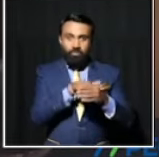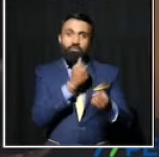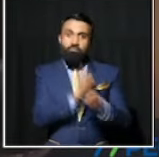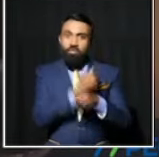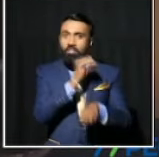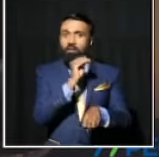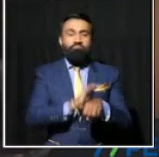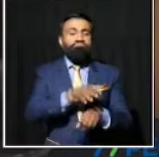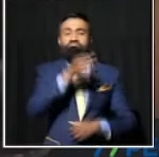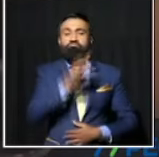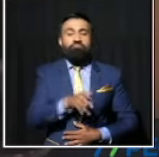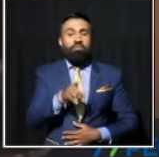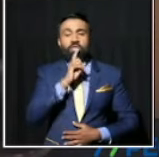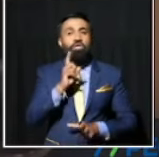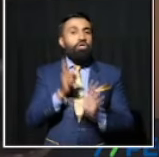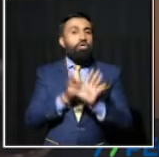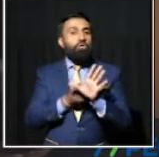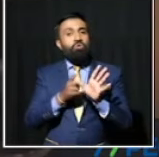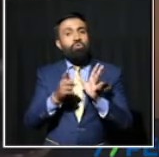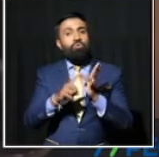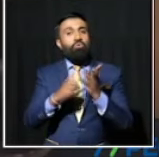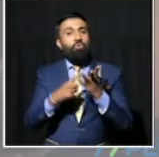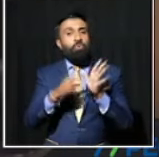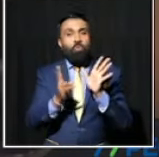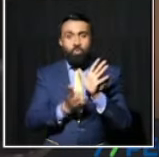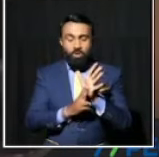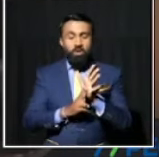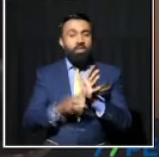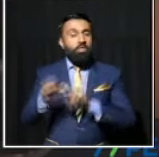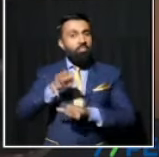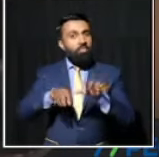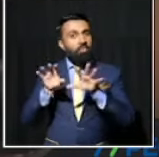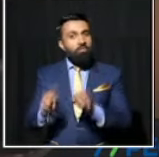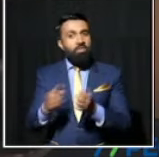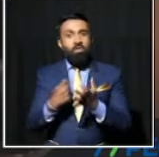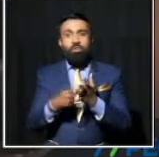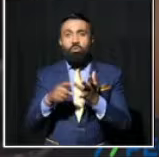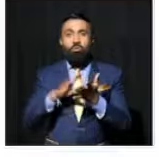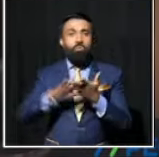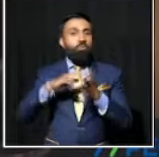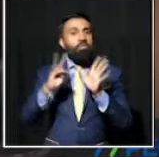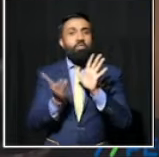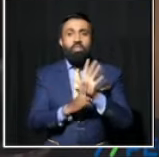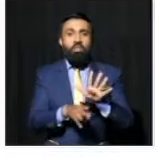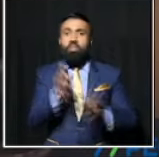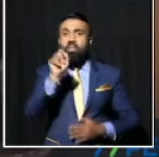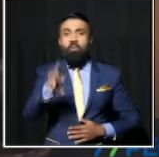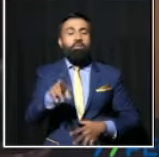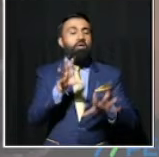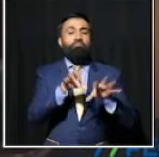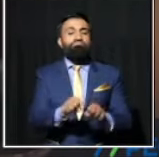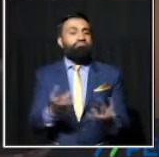අරගෙනත් නැ යුරෝනිපෝන් ආයතනයට ඒකේ අයිතියකුත් නැ රොෂාන් රණසිංහගේ නමට ඒකට අයිතියකුත් නැ. කොහොමද මේ දාන්